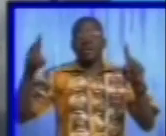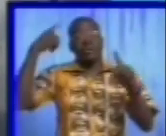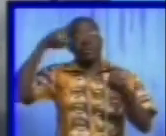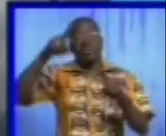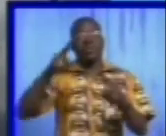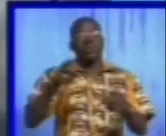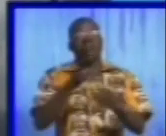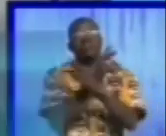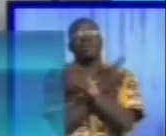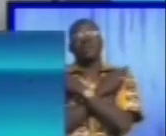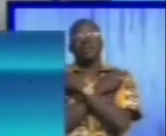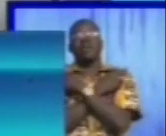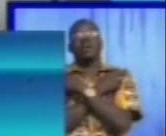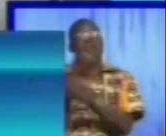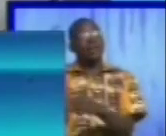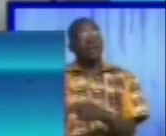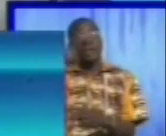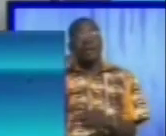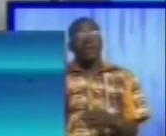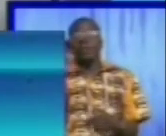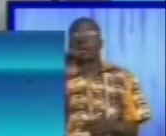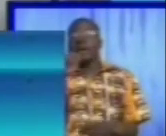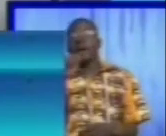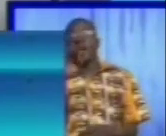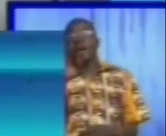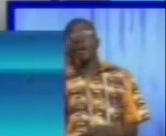retraités de la CNSS et de la Carrefour,